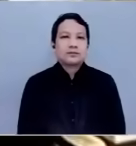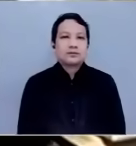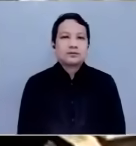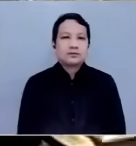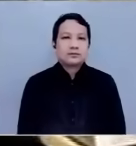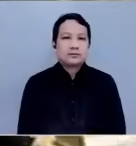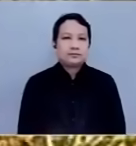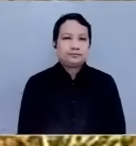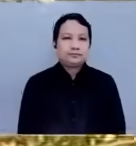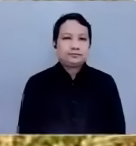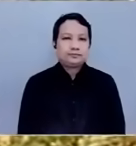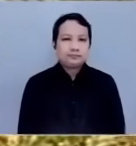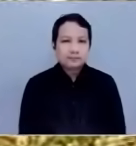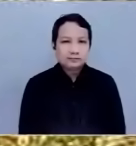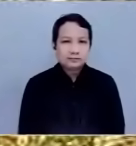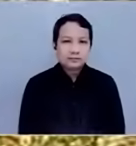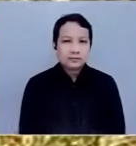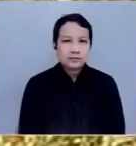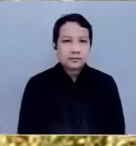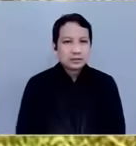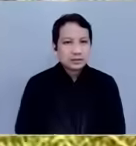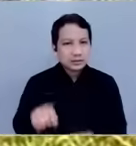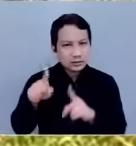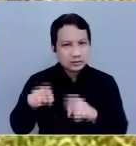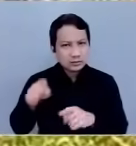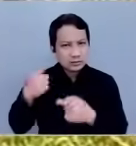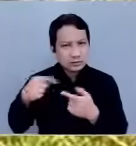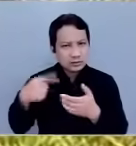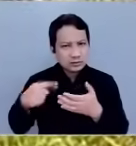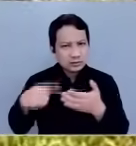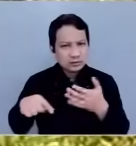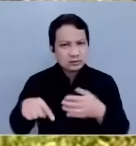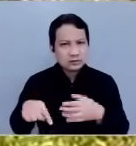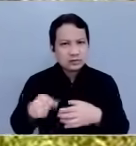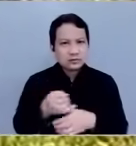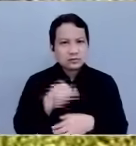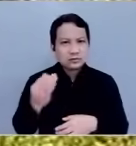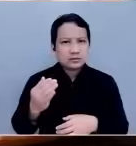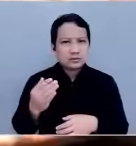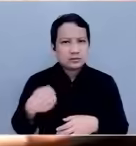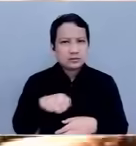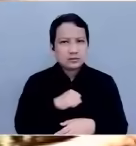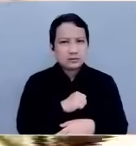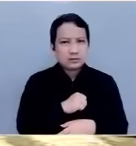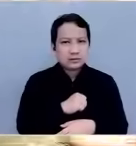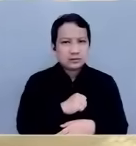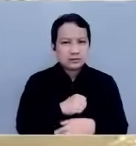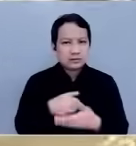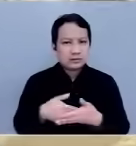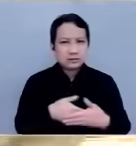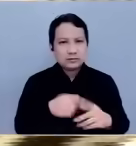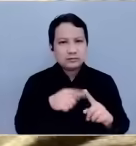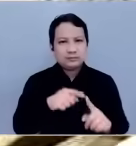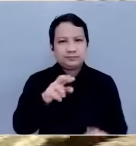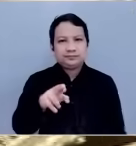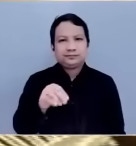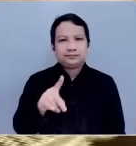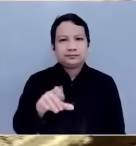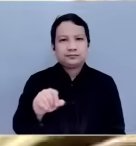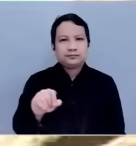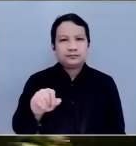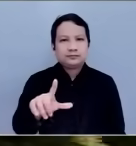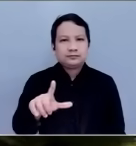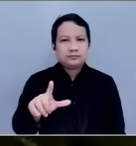sementeryong ito sa sityo capihan Surigao del Norte natagpuan ang lab ng ilang sanggol ayon kay randolf na dating miyembro ng